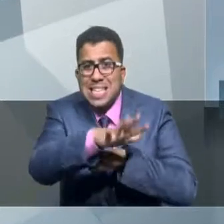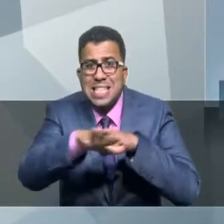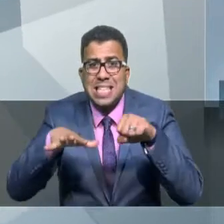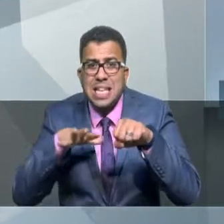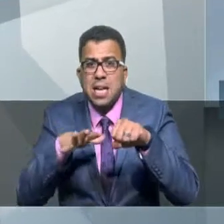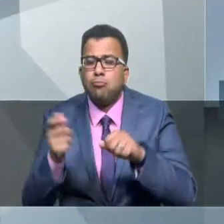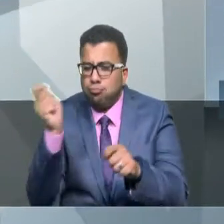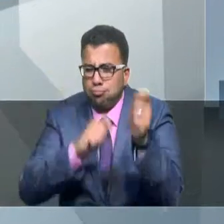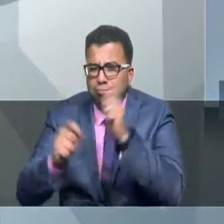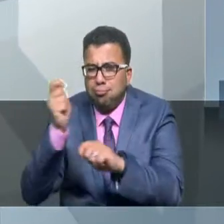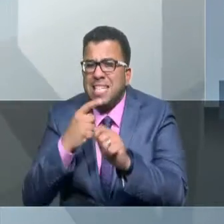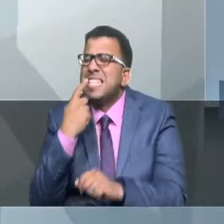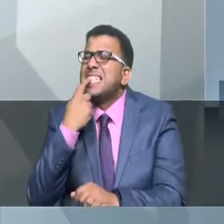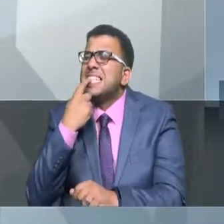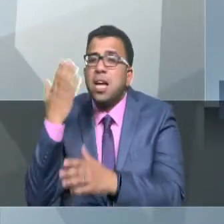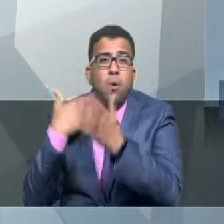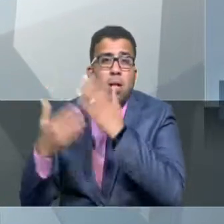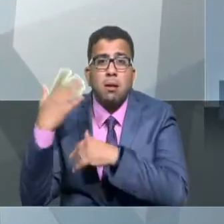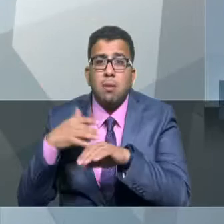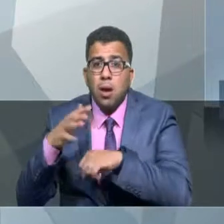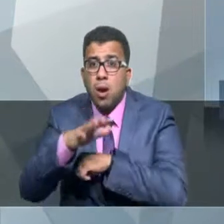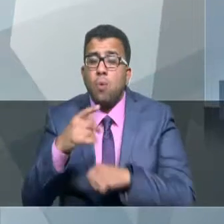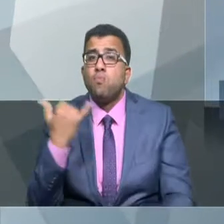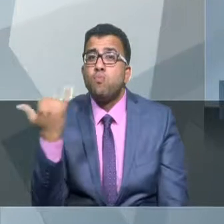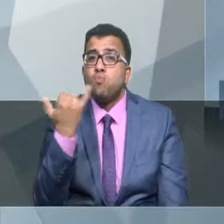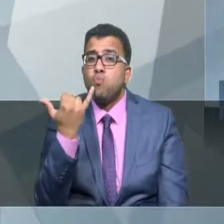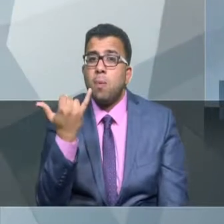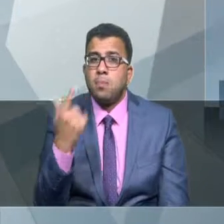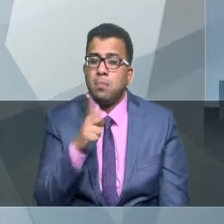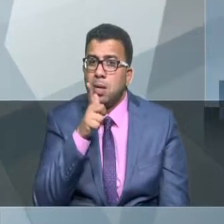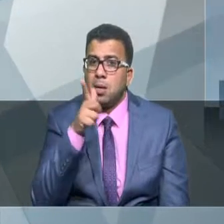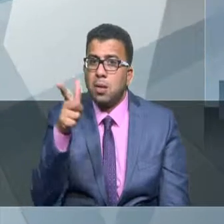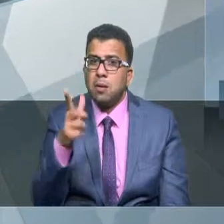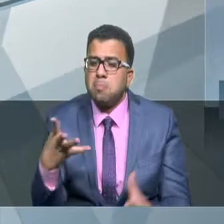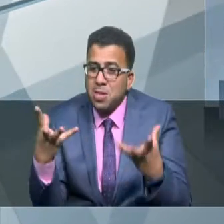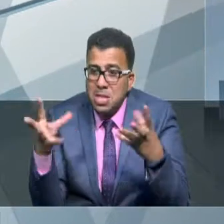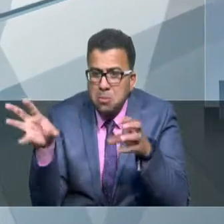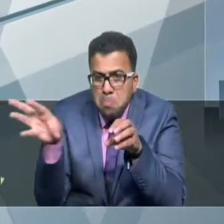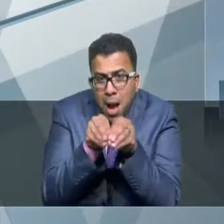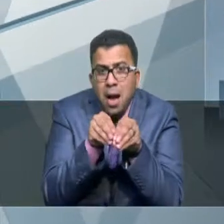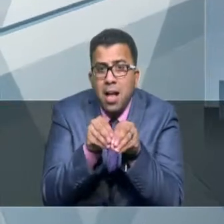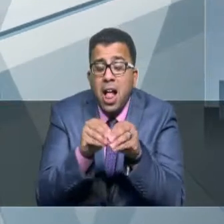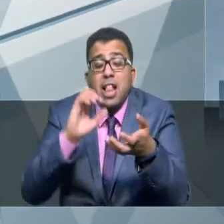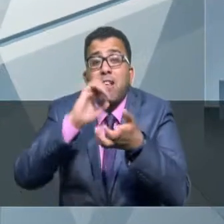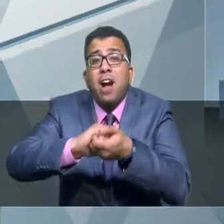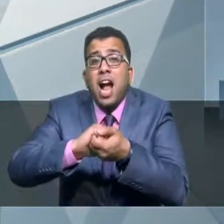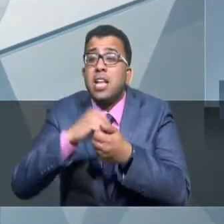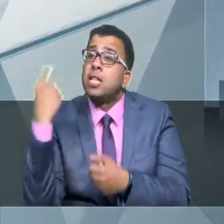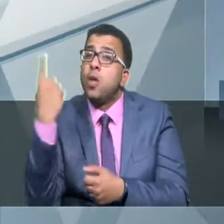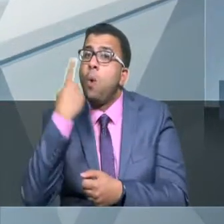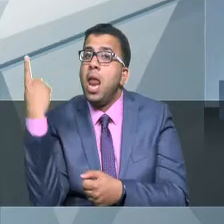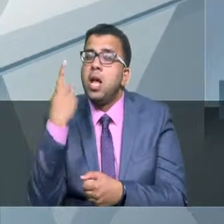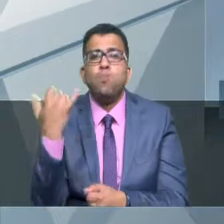إعادة تأهيلها عبر السنوات الماضية، فأهلها هذا أن تنضم إلى اتفاقيات دولية، من